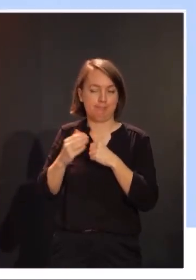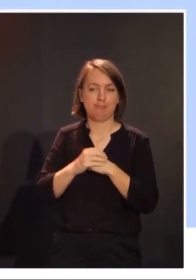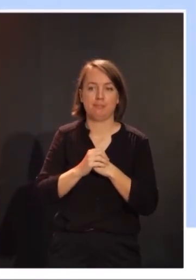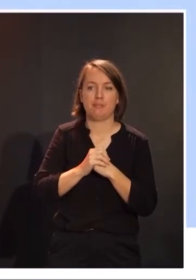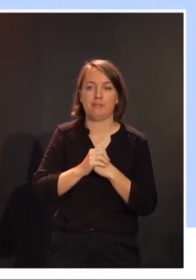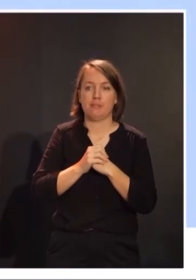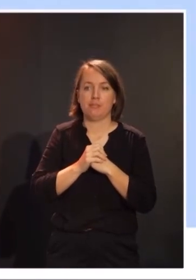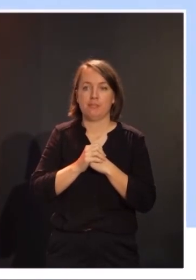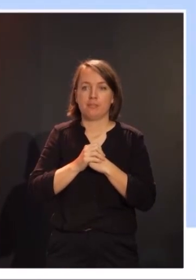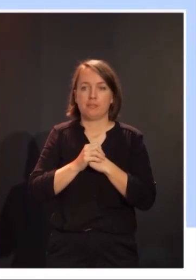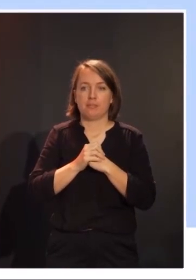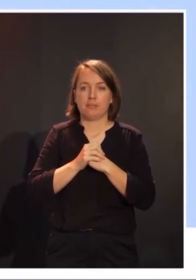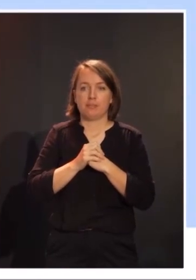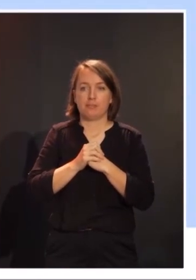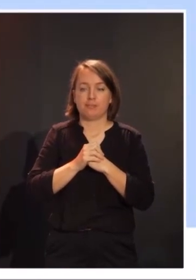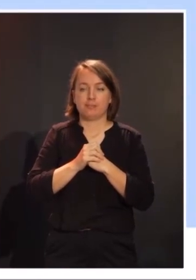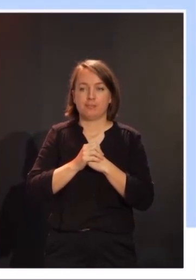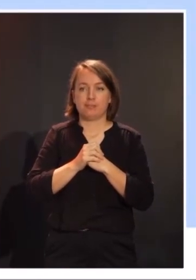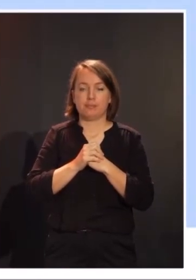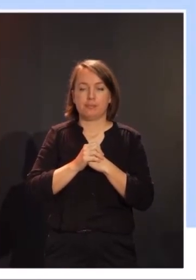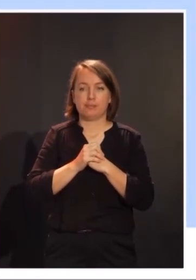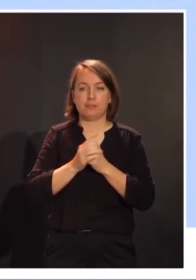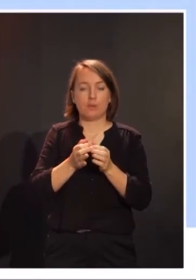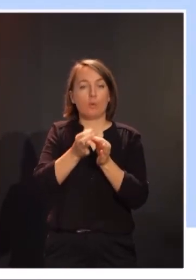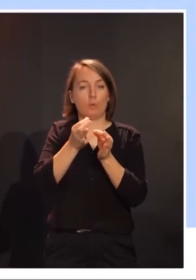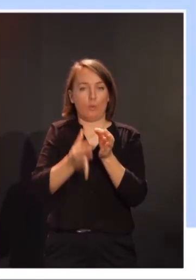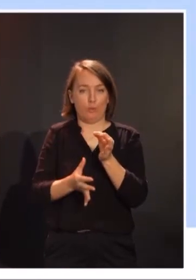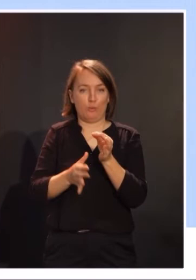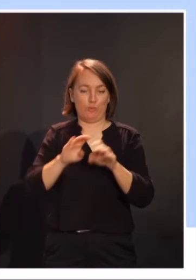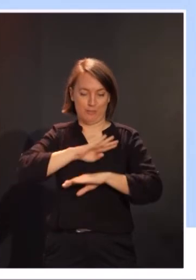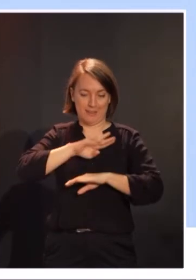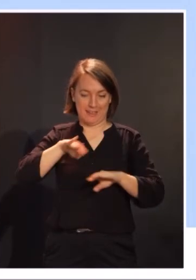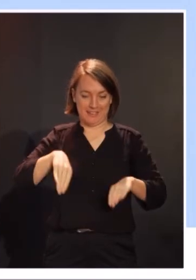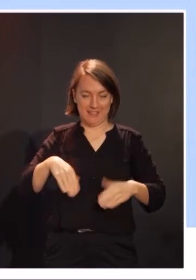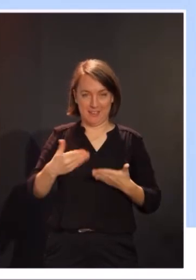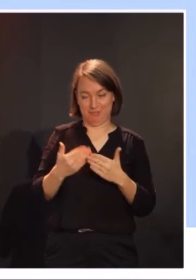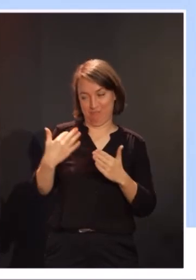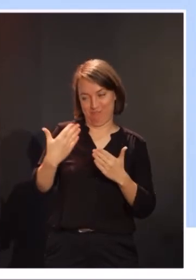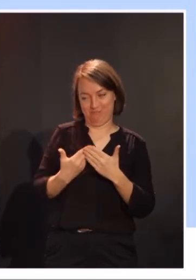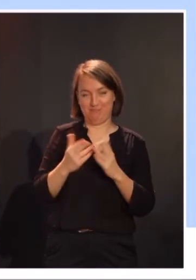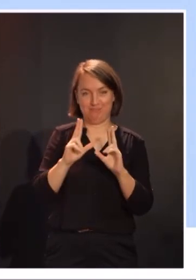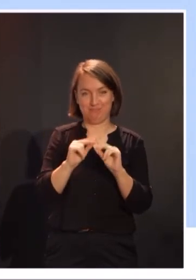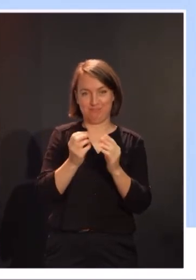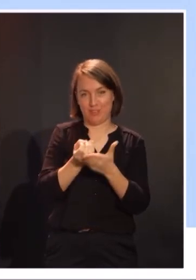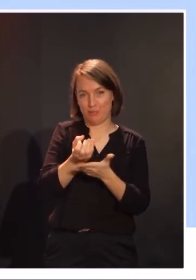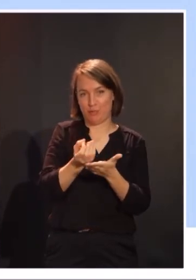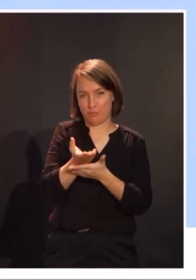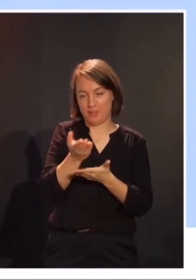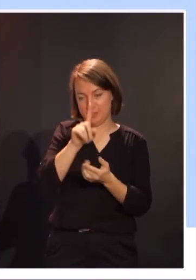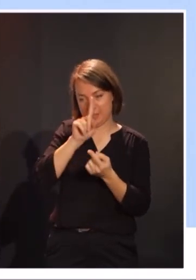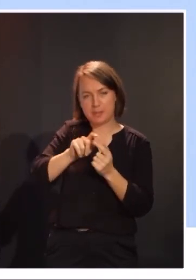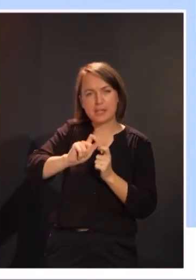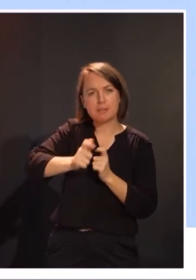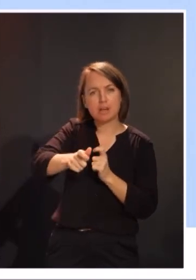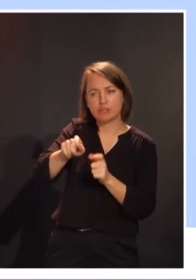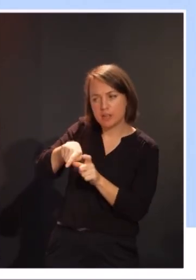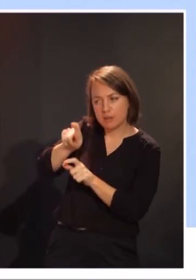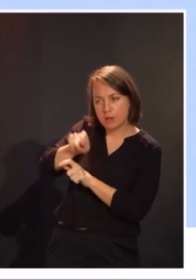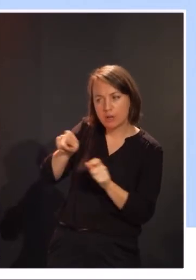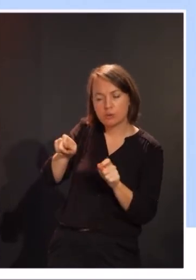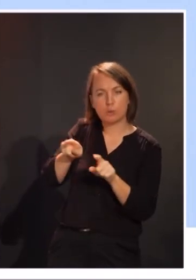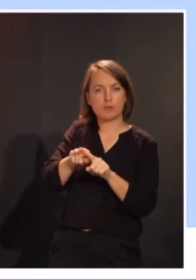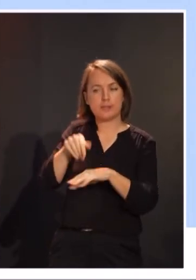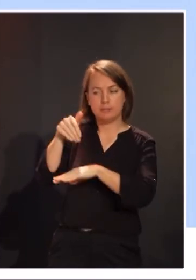Pour conclure donc sur cette intervention concernant la démarche d'évaluation et les